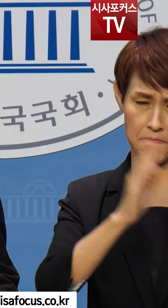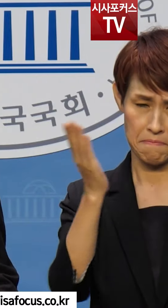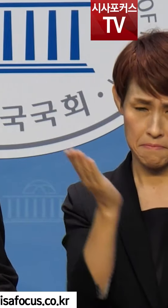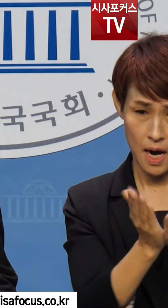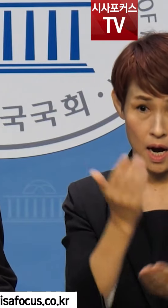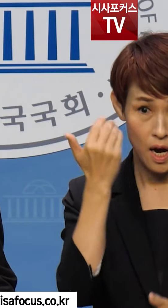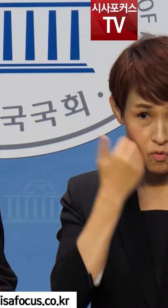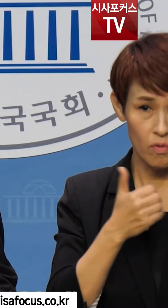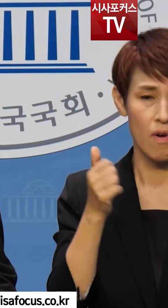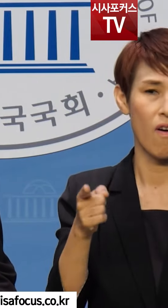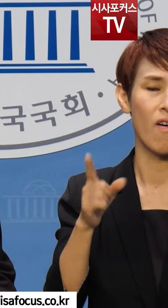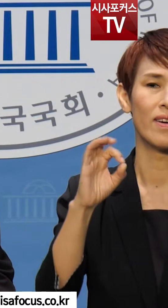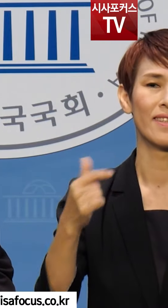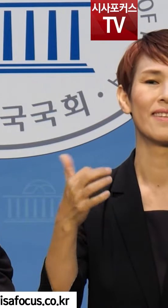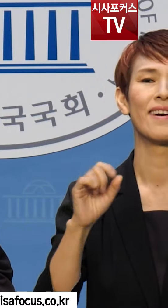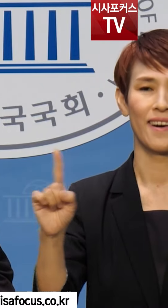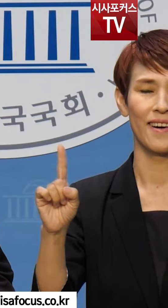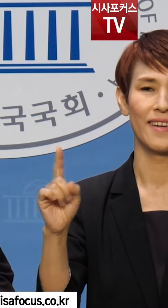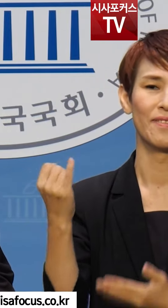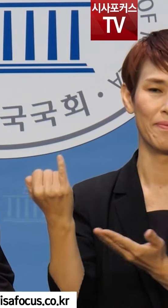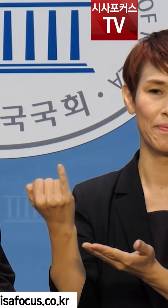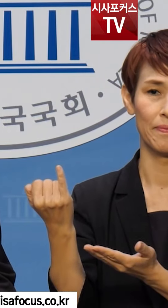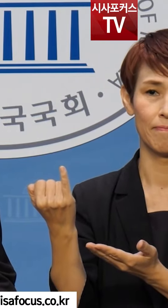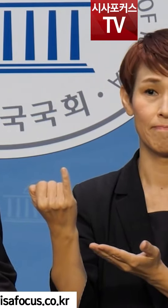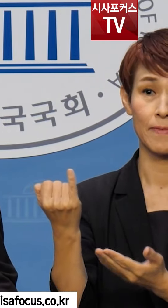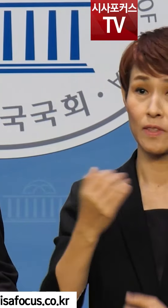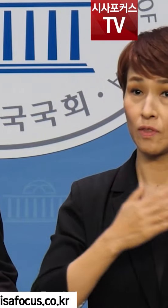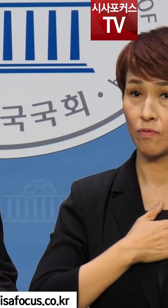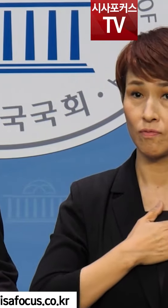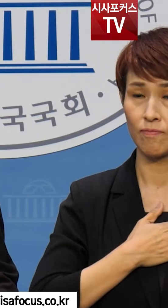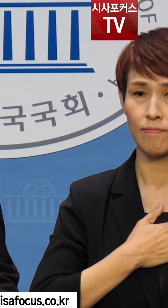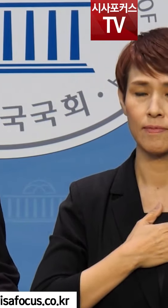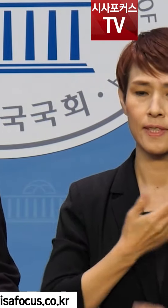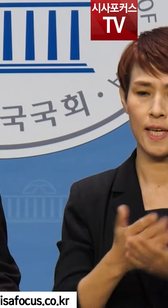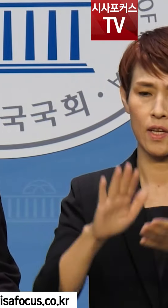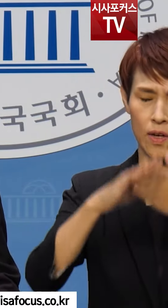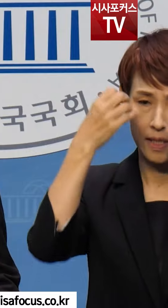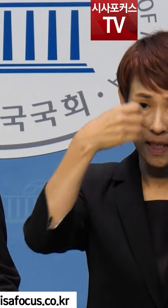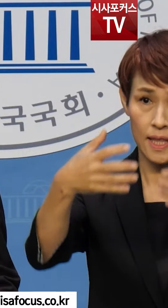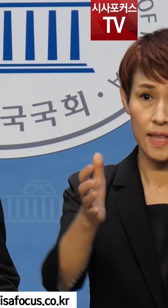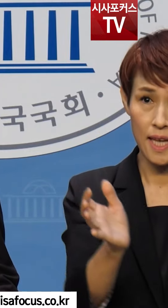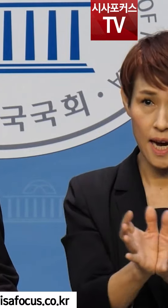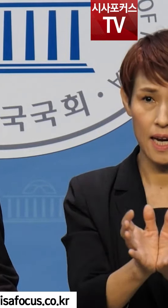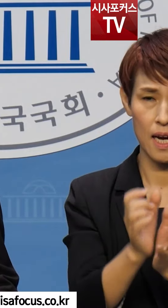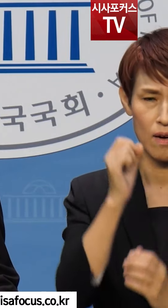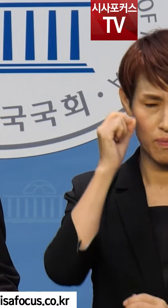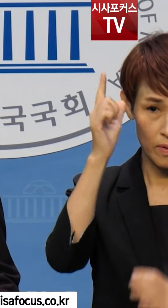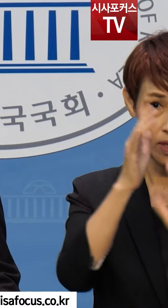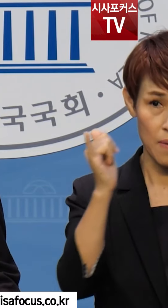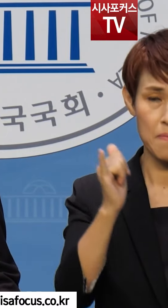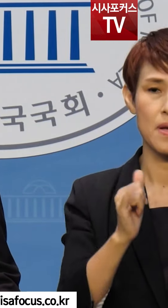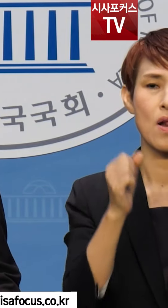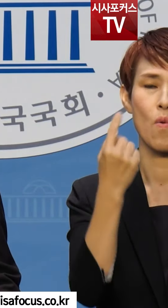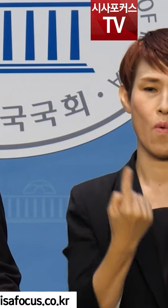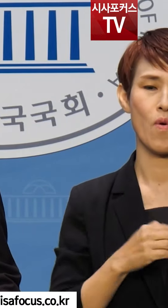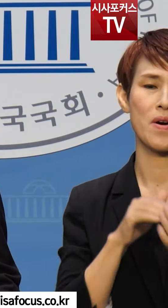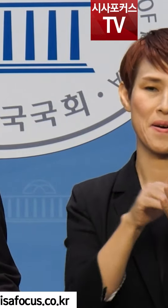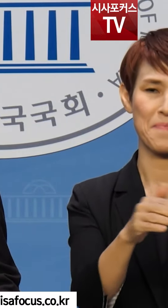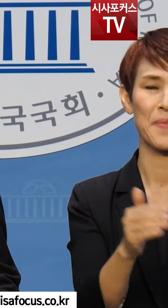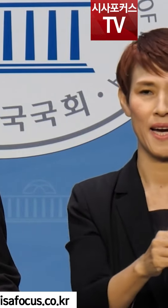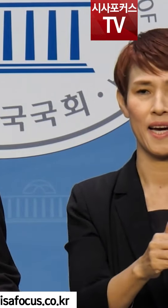허은하 후보라고 생각하기 때문입니다. 개인적으로 저는 개혁신당의 인재영입 1호로 입당했던 사람입니다.